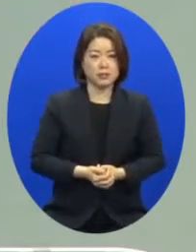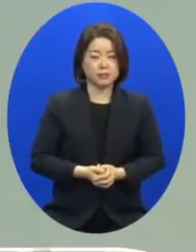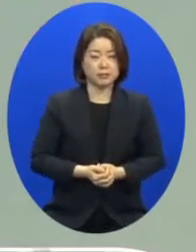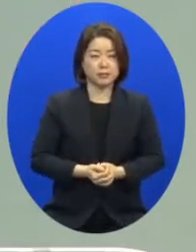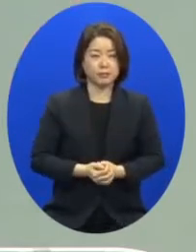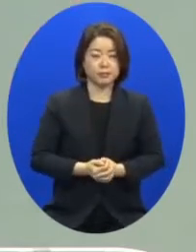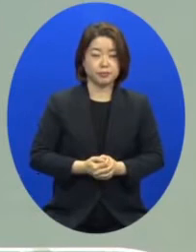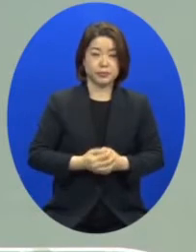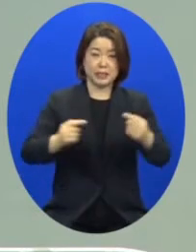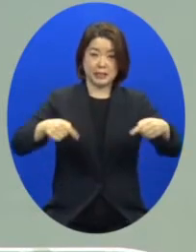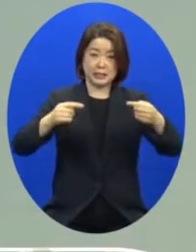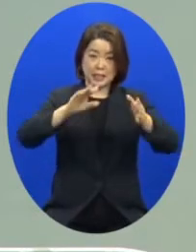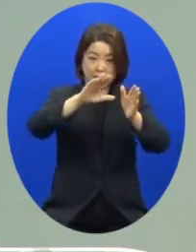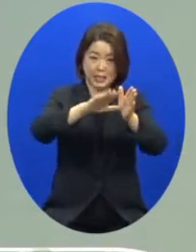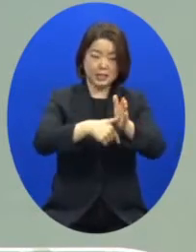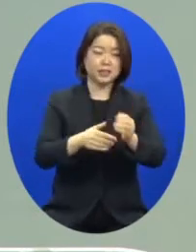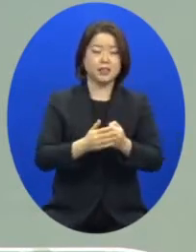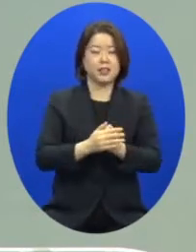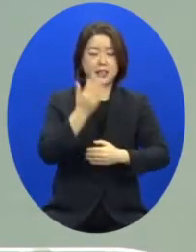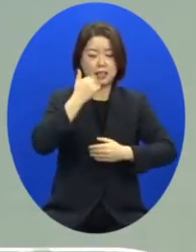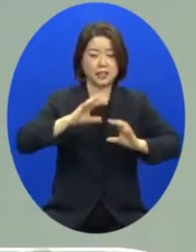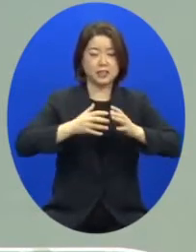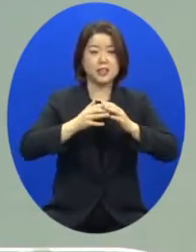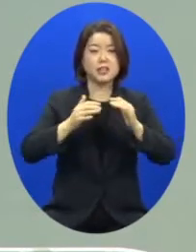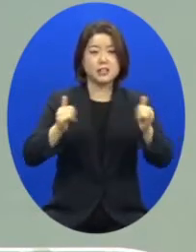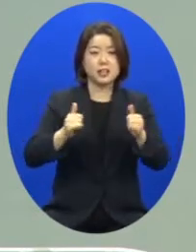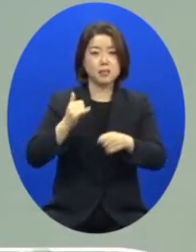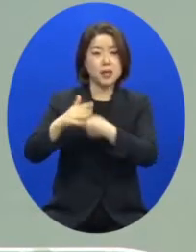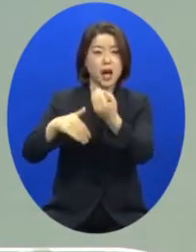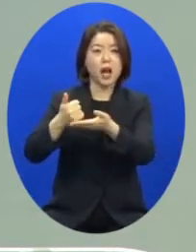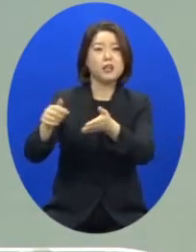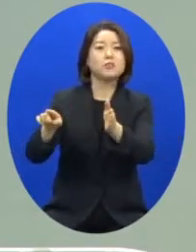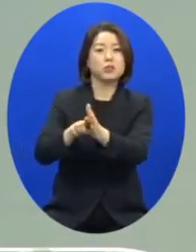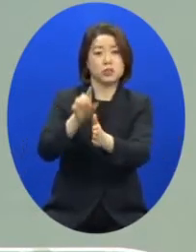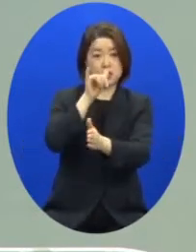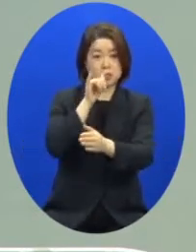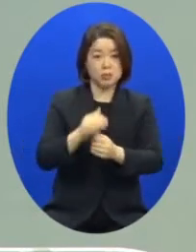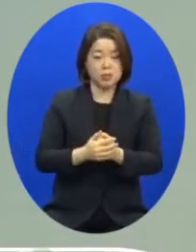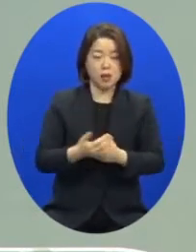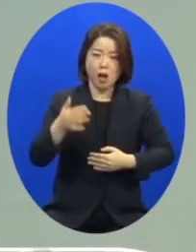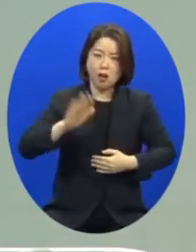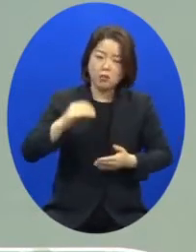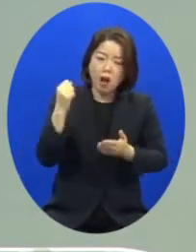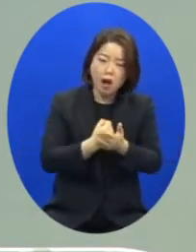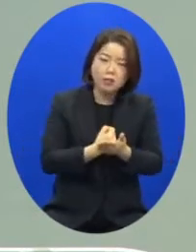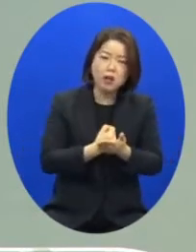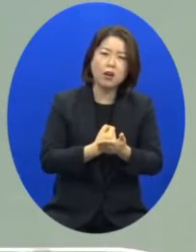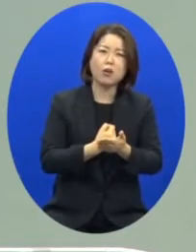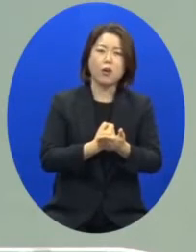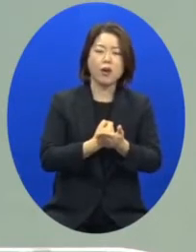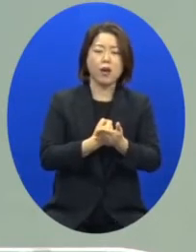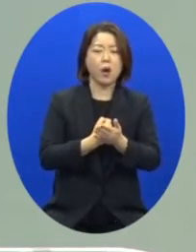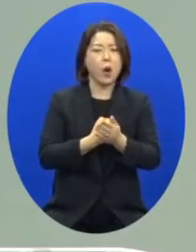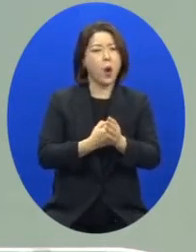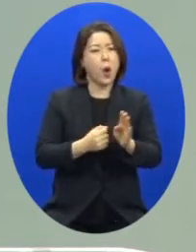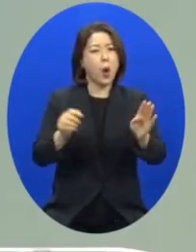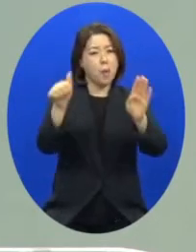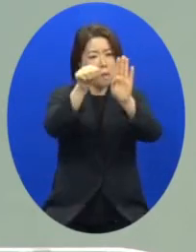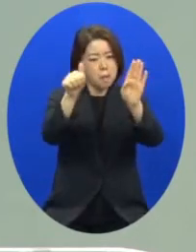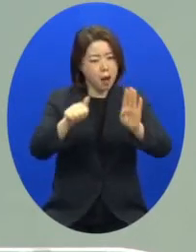엘리야 시대에 이스라엘 백성들이 하나님을 믿었어요 그런데 안타깝게도 발 우상 도